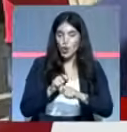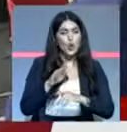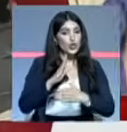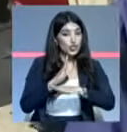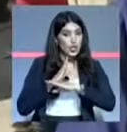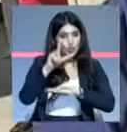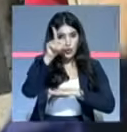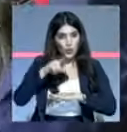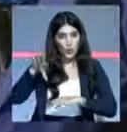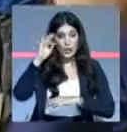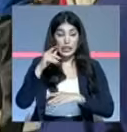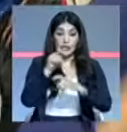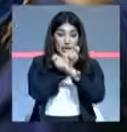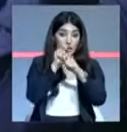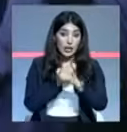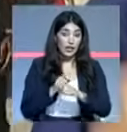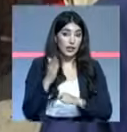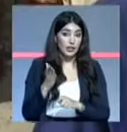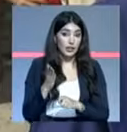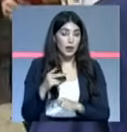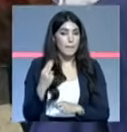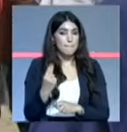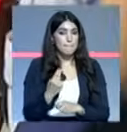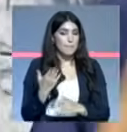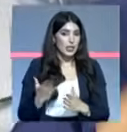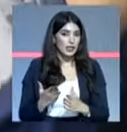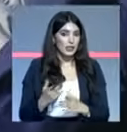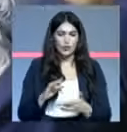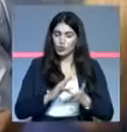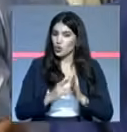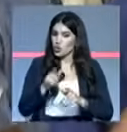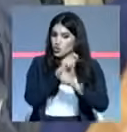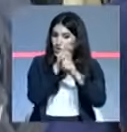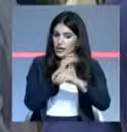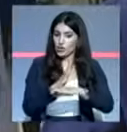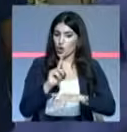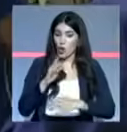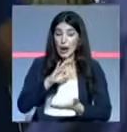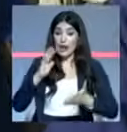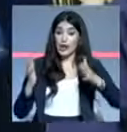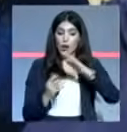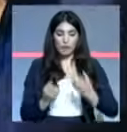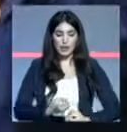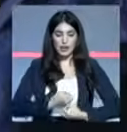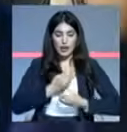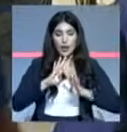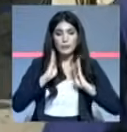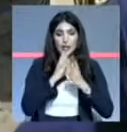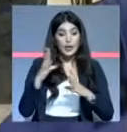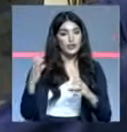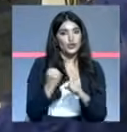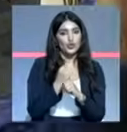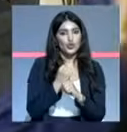ولا نريد أن يتورط الجيش في أي خيار انقلابي. إرادة الشعب